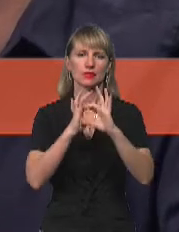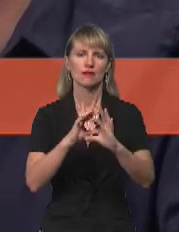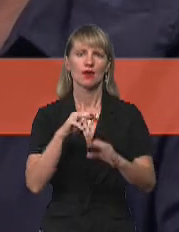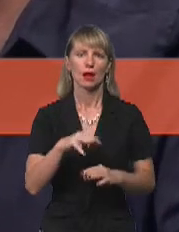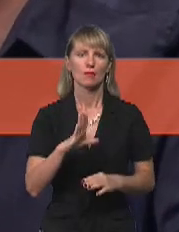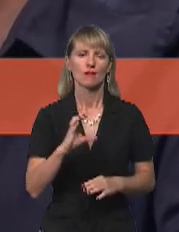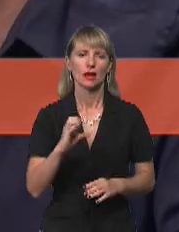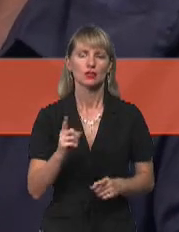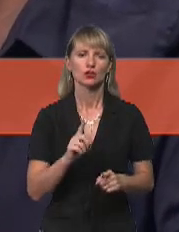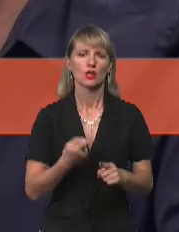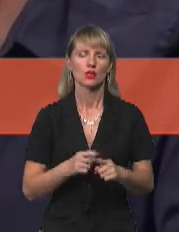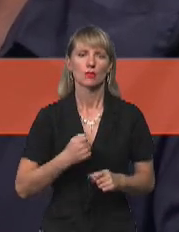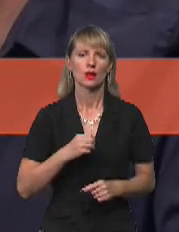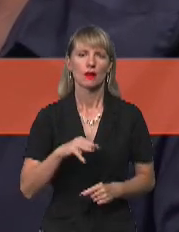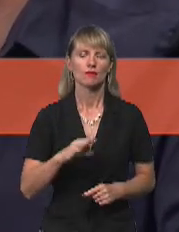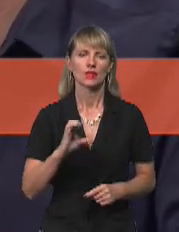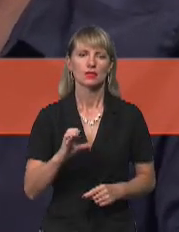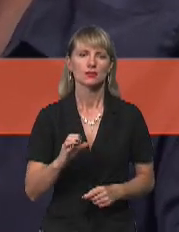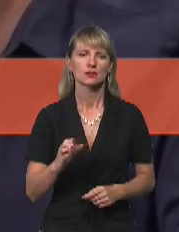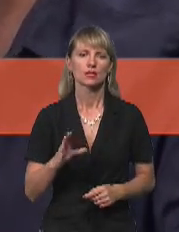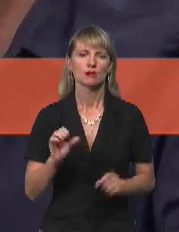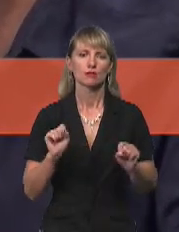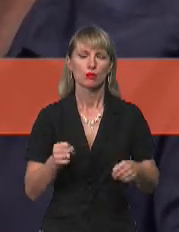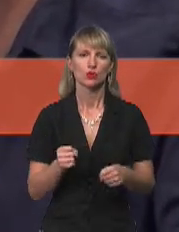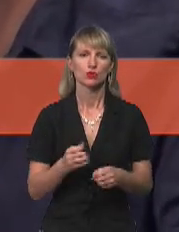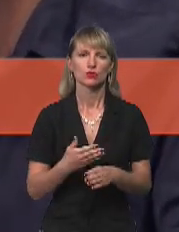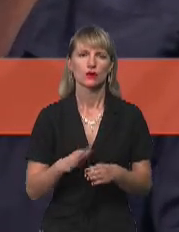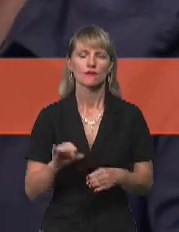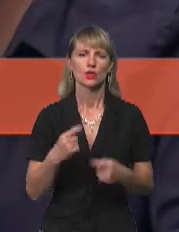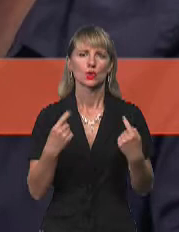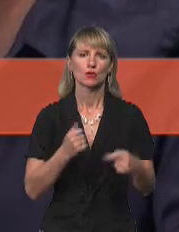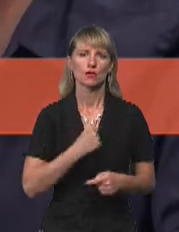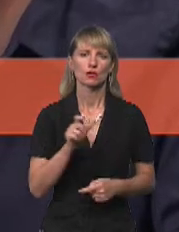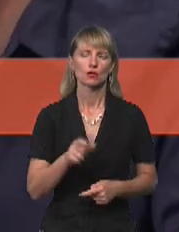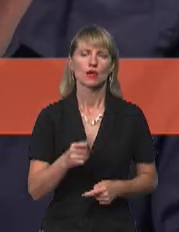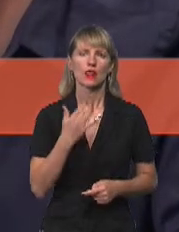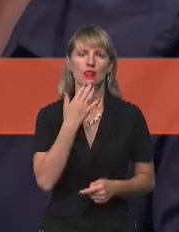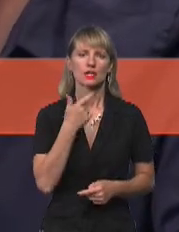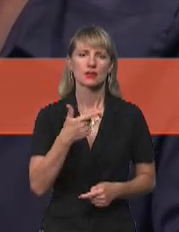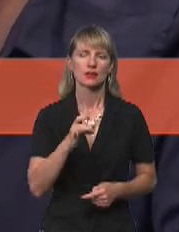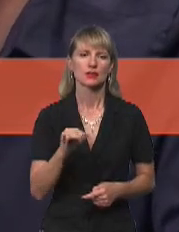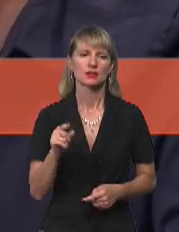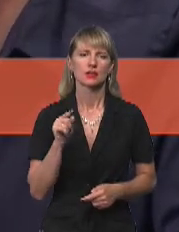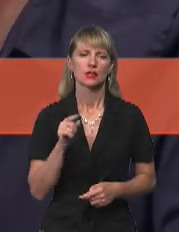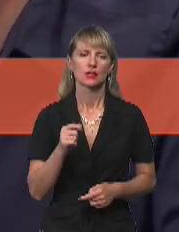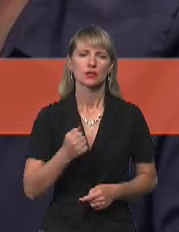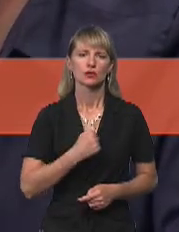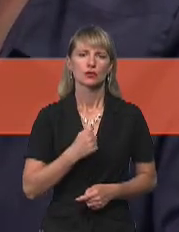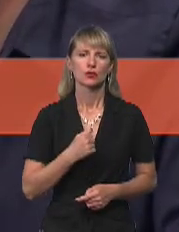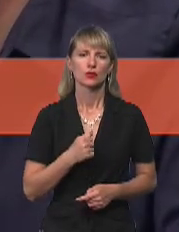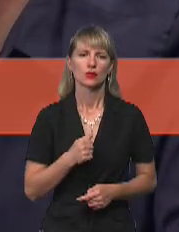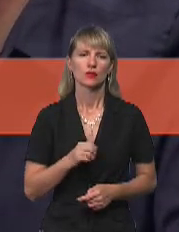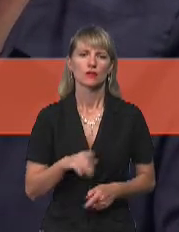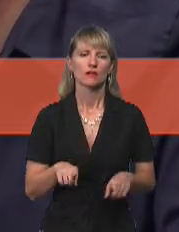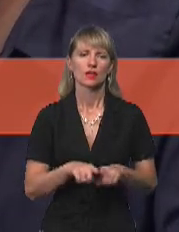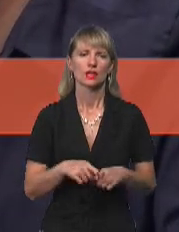саме боєць МВС. Як я можу відрізнити від інших військовослужбовців, інших родів військ, саме нацгвардійців, які патрулюють? Військовослужбовці Національної гвардії України, цю службу ось в такій